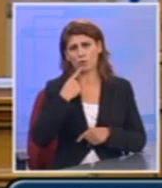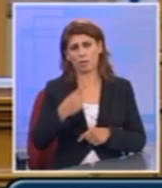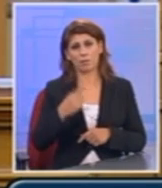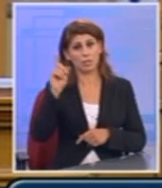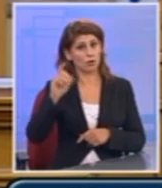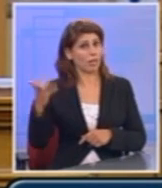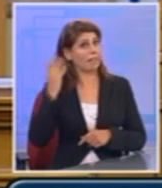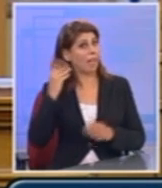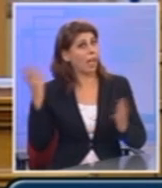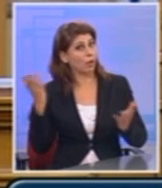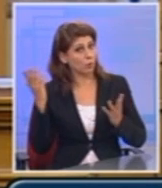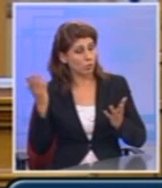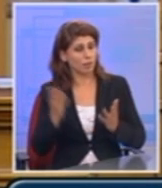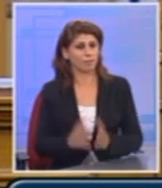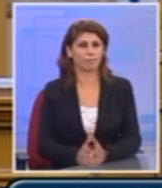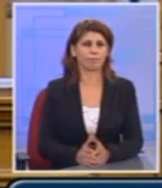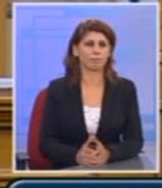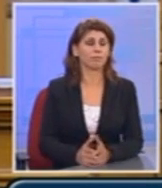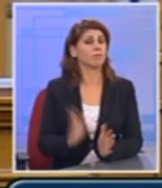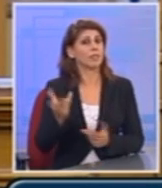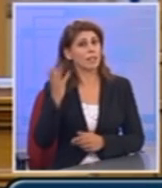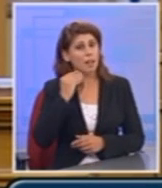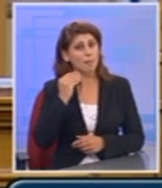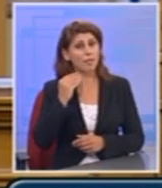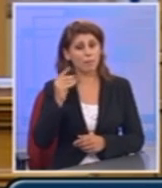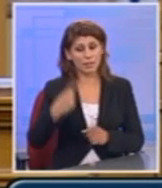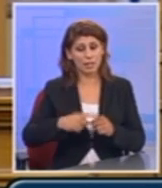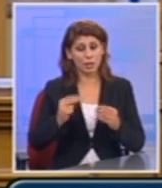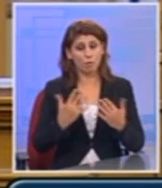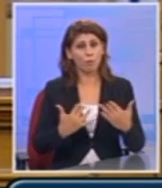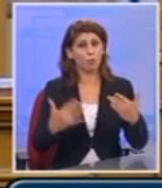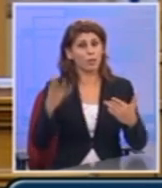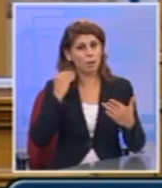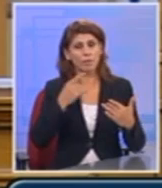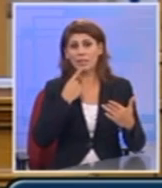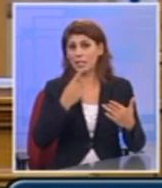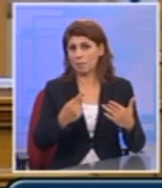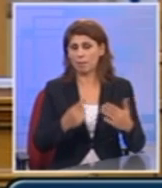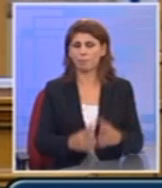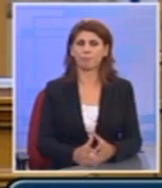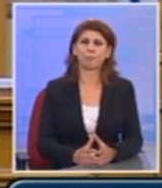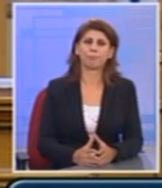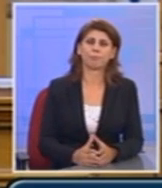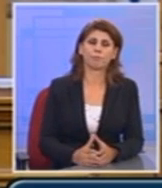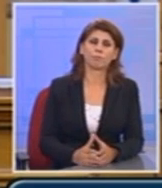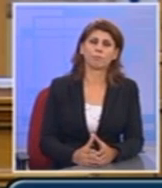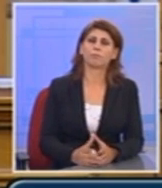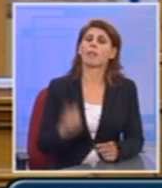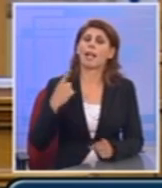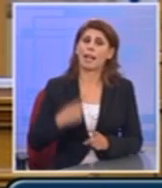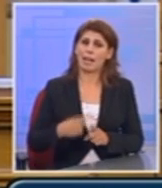κάτι άκουσε κάτι να έμαθε κάτι απ το ελληνικό κοινοβούλιο διότι δήλωσε τα εξής η